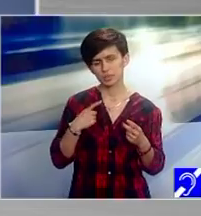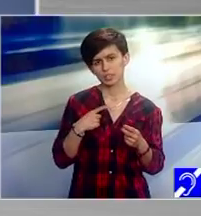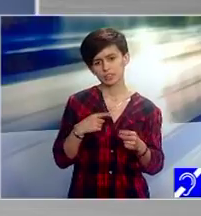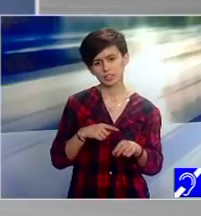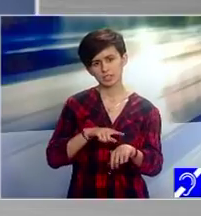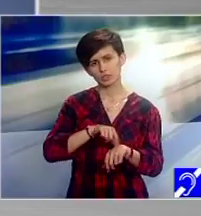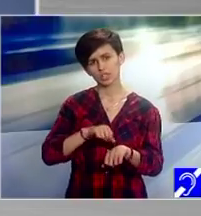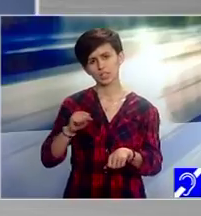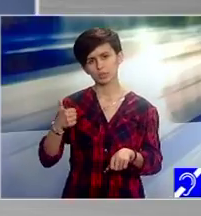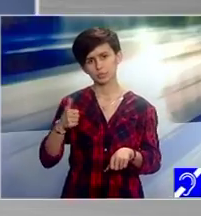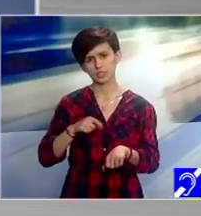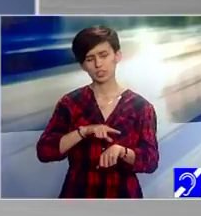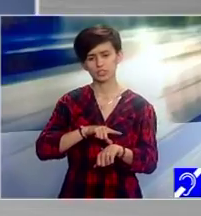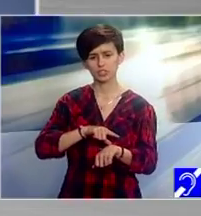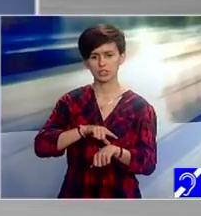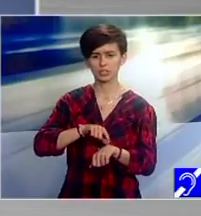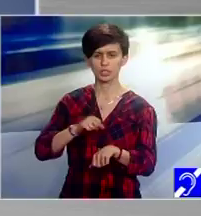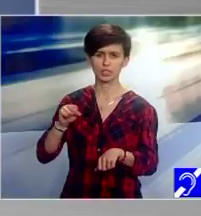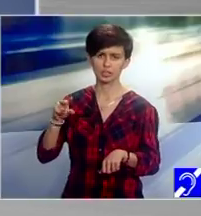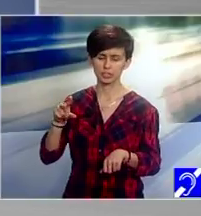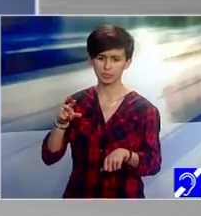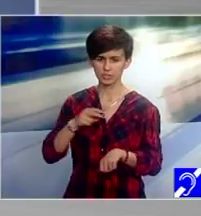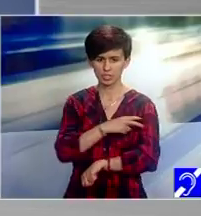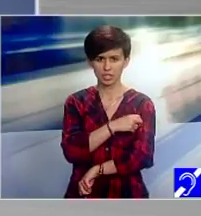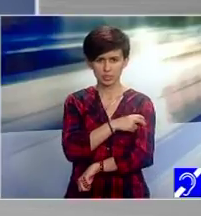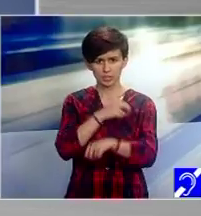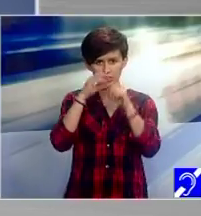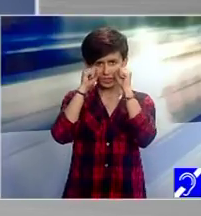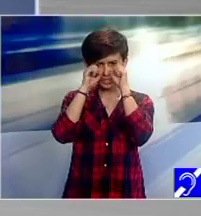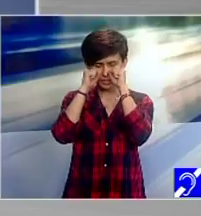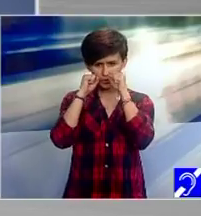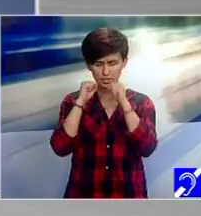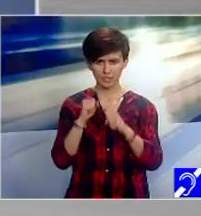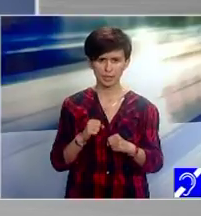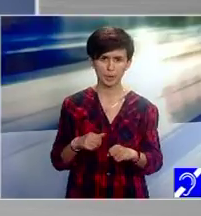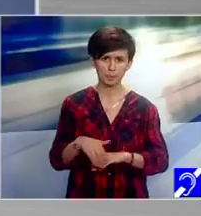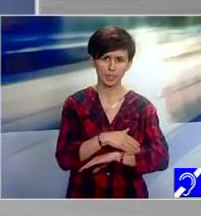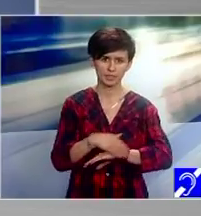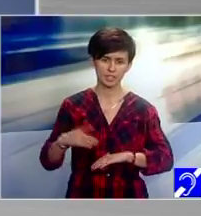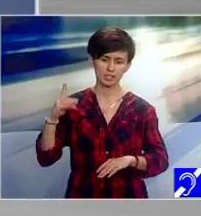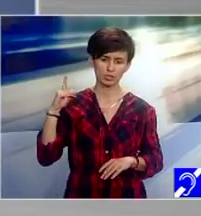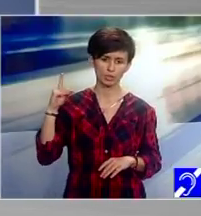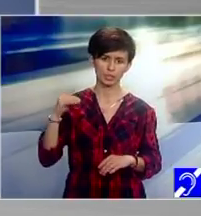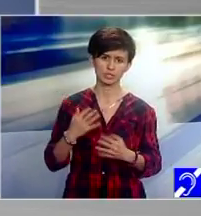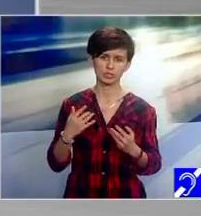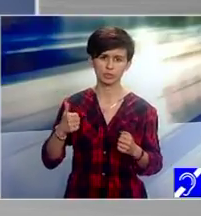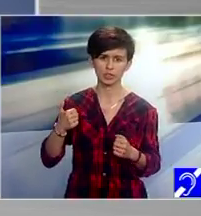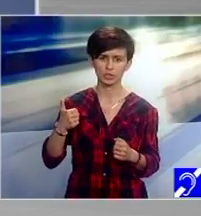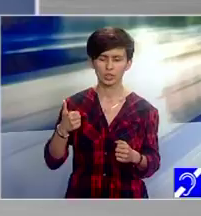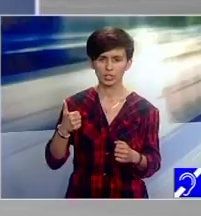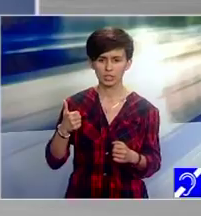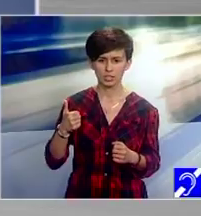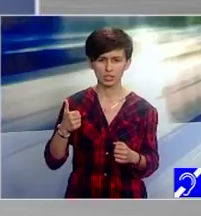orele 11 și 13 la Liceul Special pentru Deficienți de Vedere, strada Dorobanților, numărul